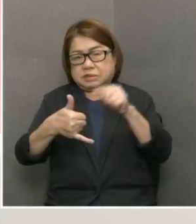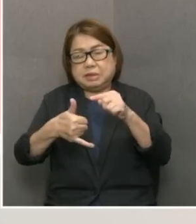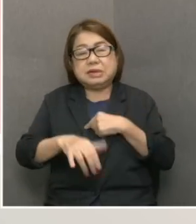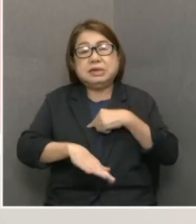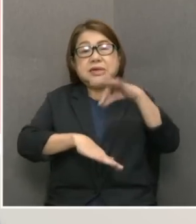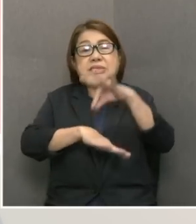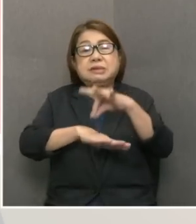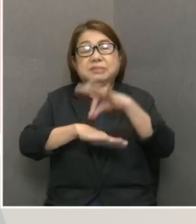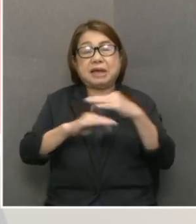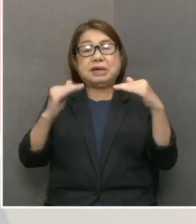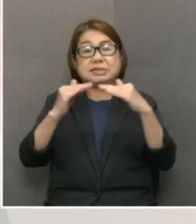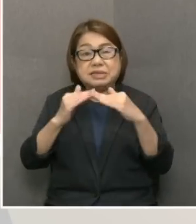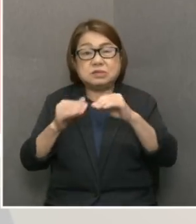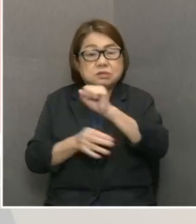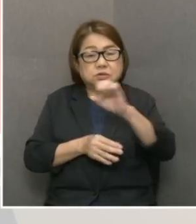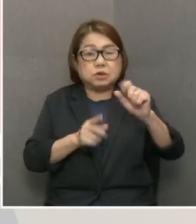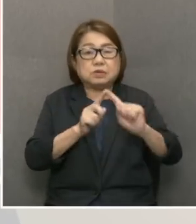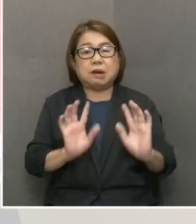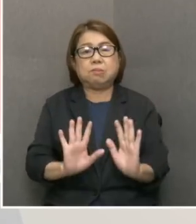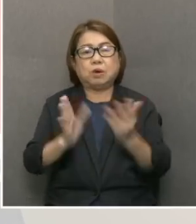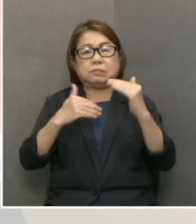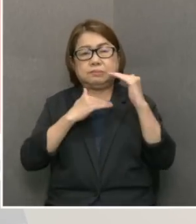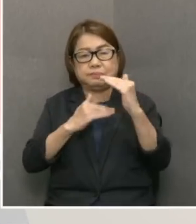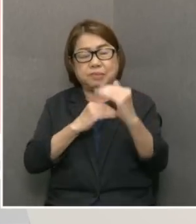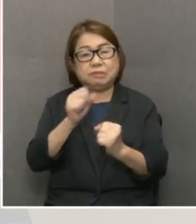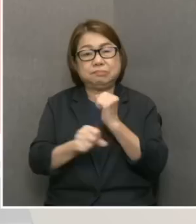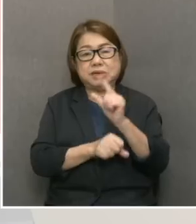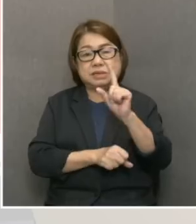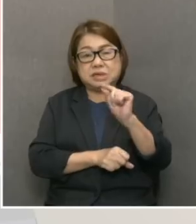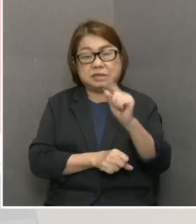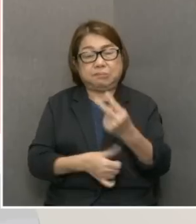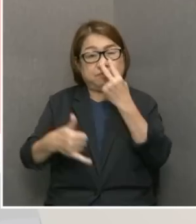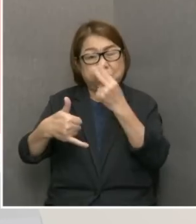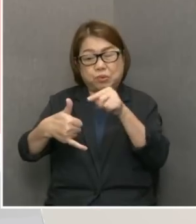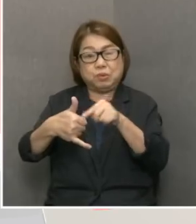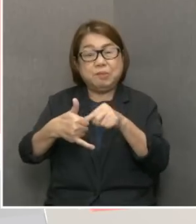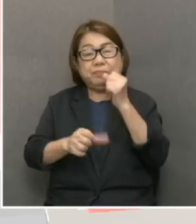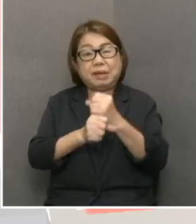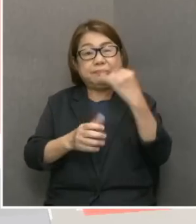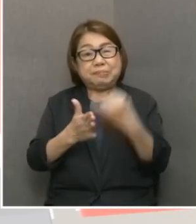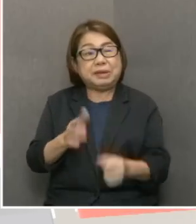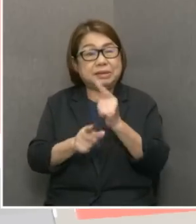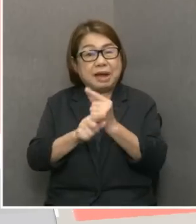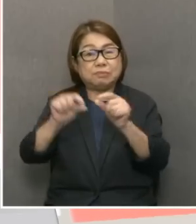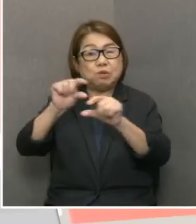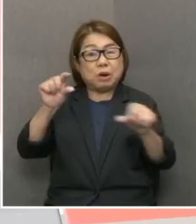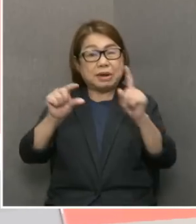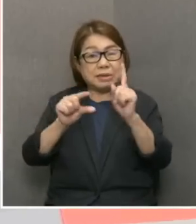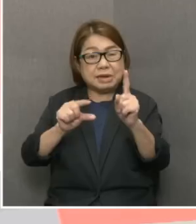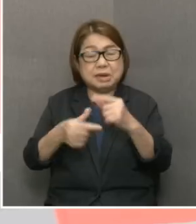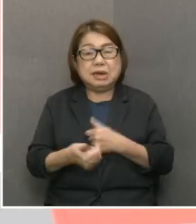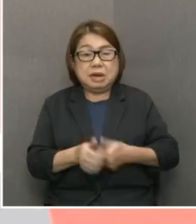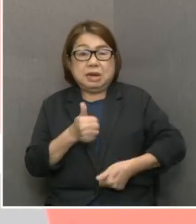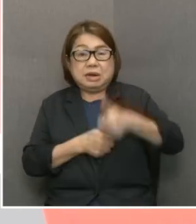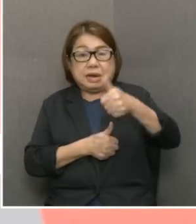นั้นมีกำหนด 20ปีในกรณีที่ผู้กระทำความผิดตามวรรคหนเป็นผู้ซึ่งได้รับเลือกตั้งเป็นสมาชิก